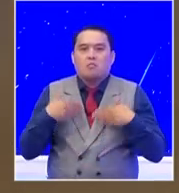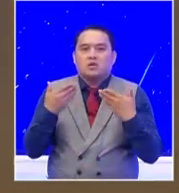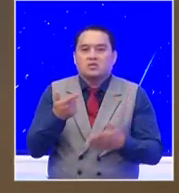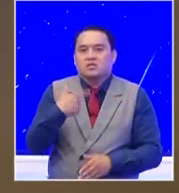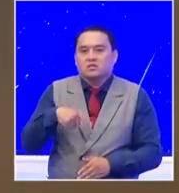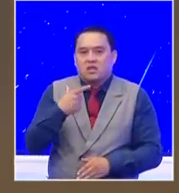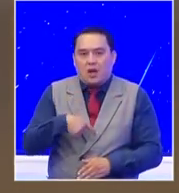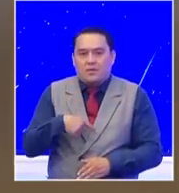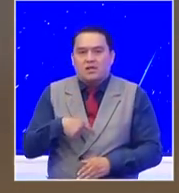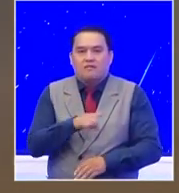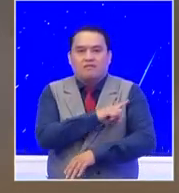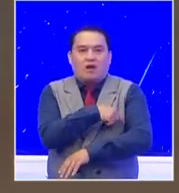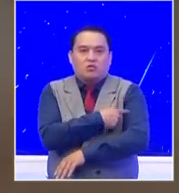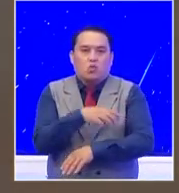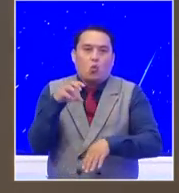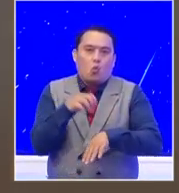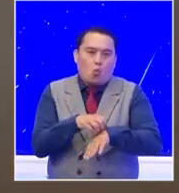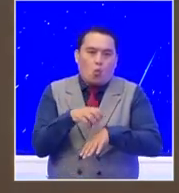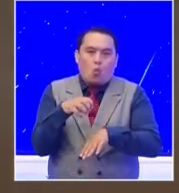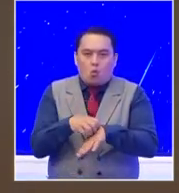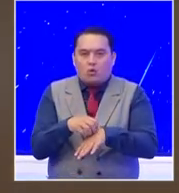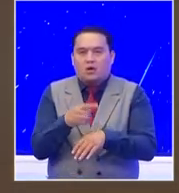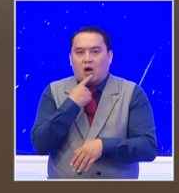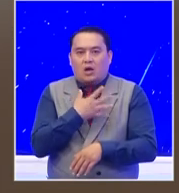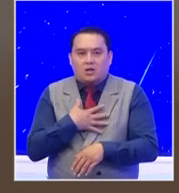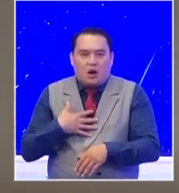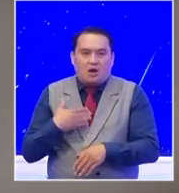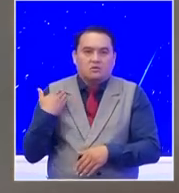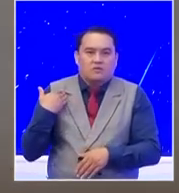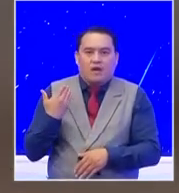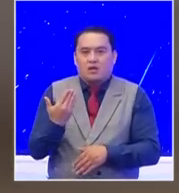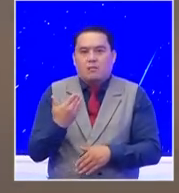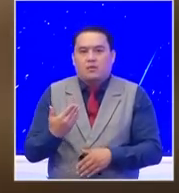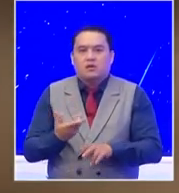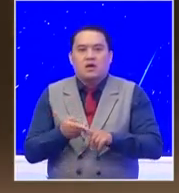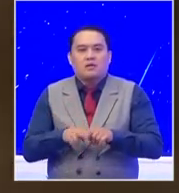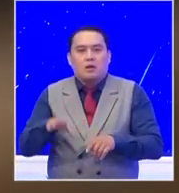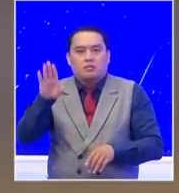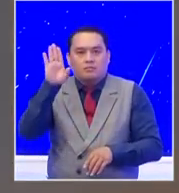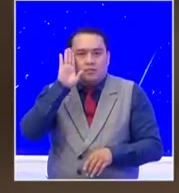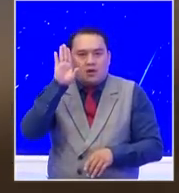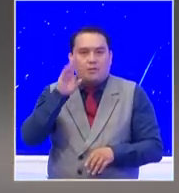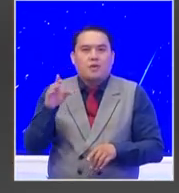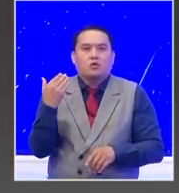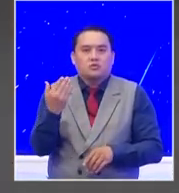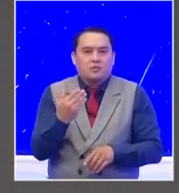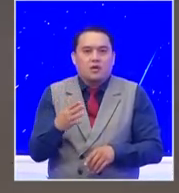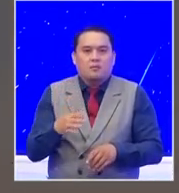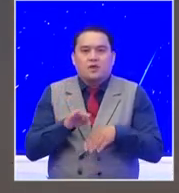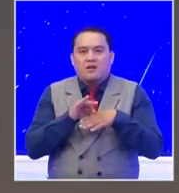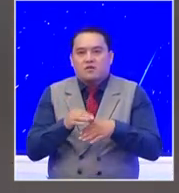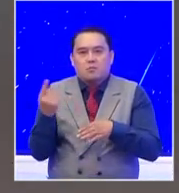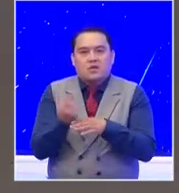сами. Врачи диагностировали у них укусы, рану левого предплечья и правой кисти. Маленьким пациентам